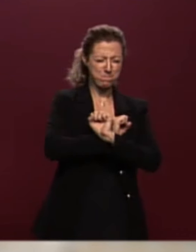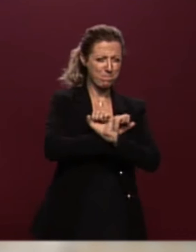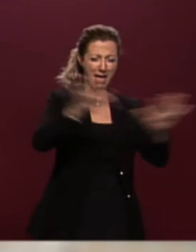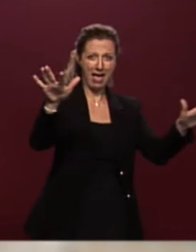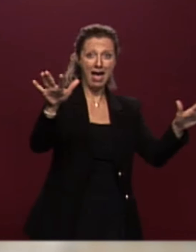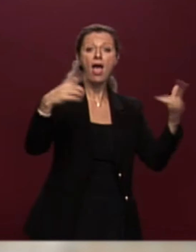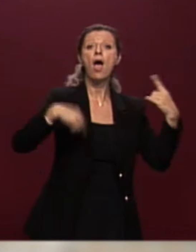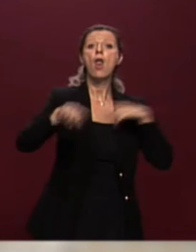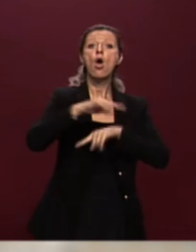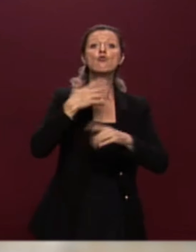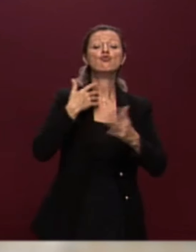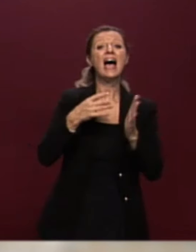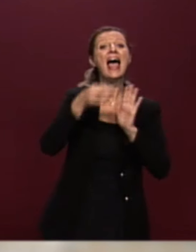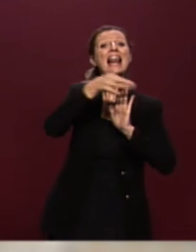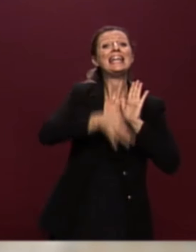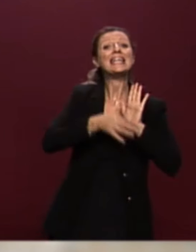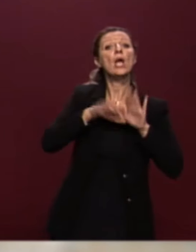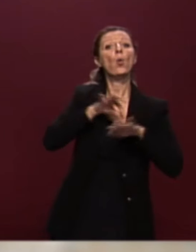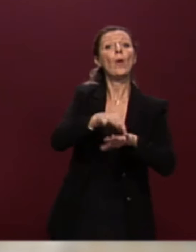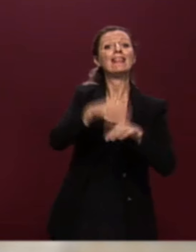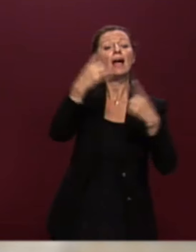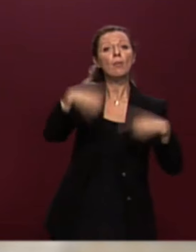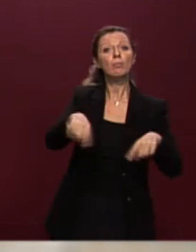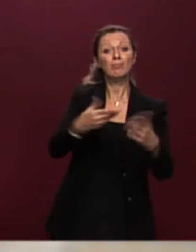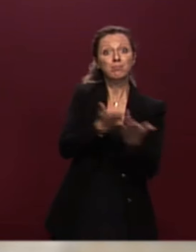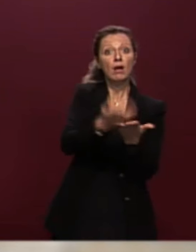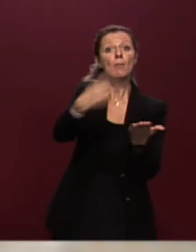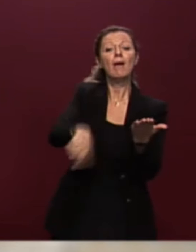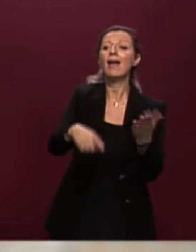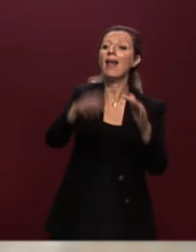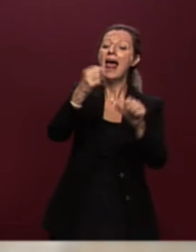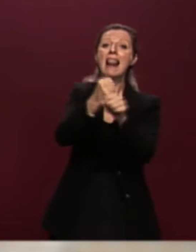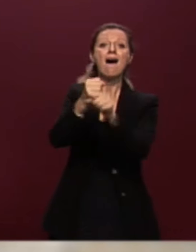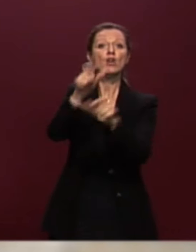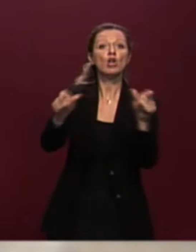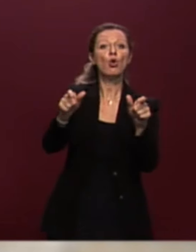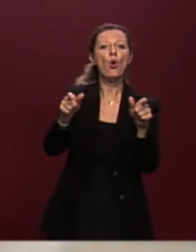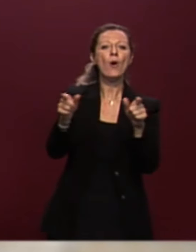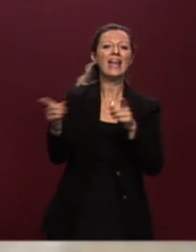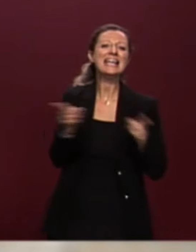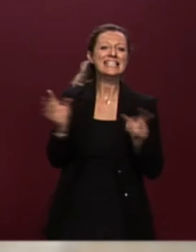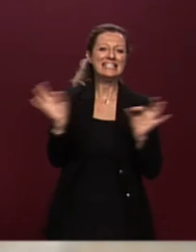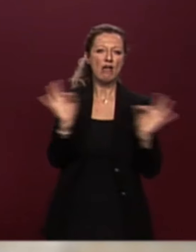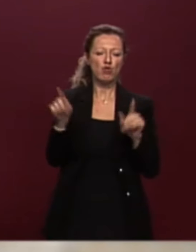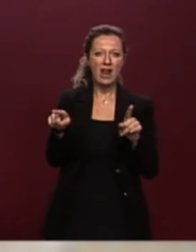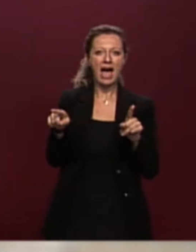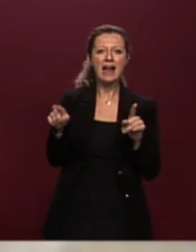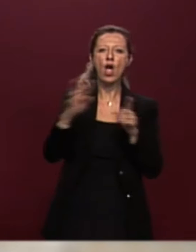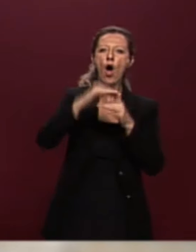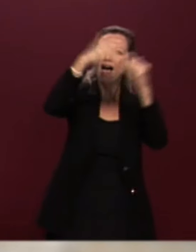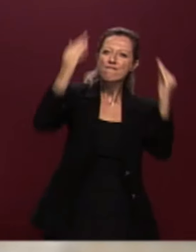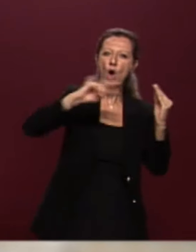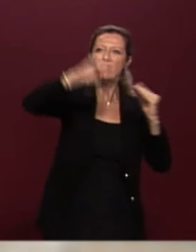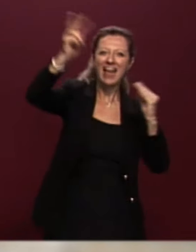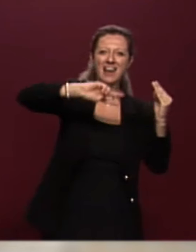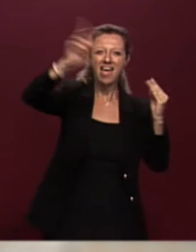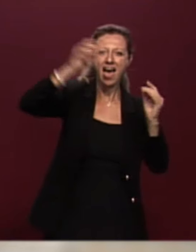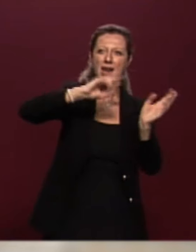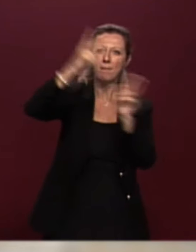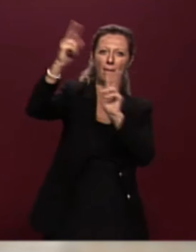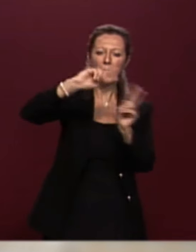presentato linee guida per proteggere i lavoratori stagionali transfrontalieri che, tra